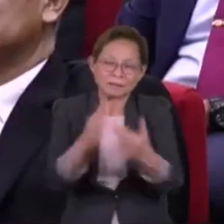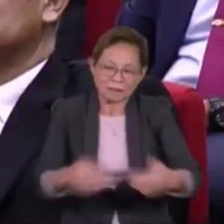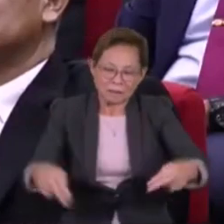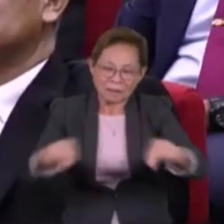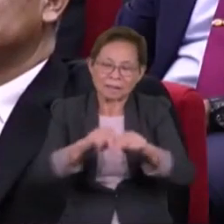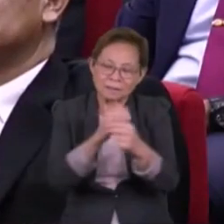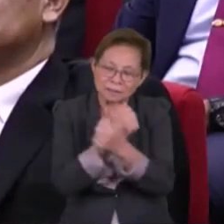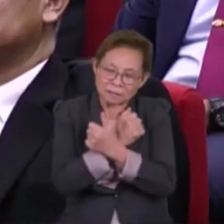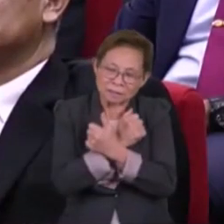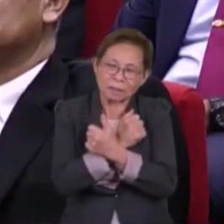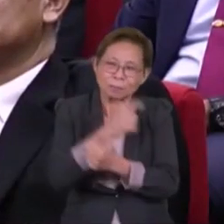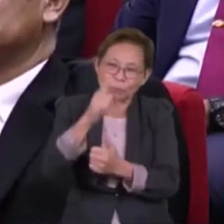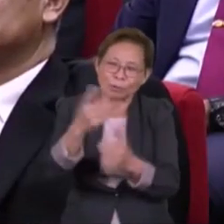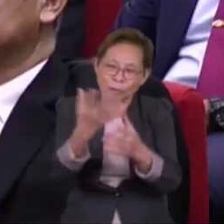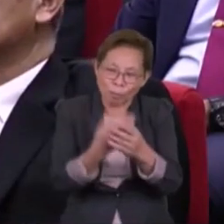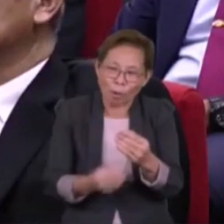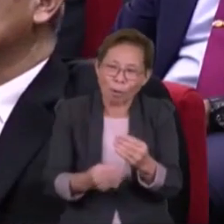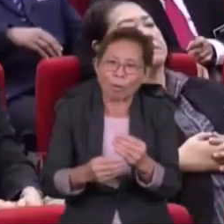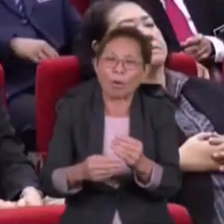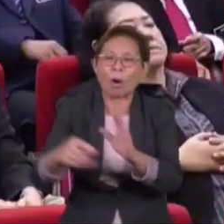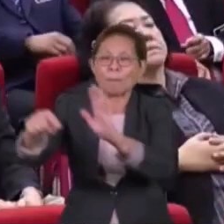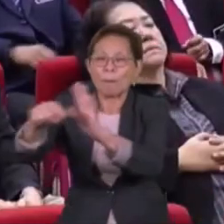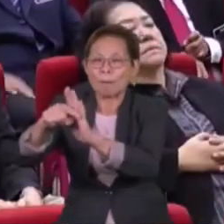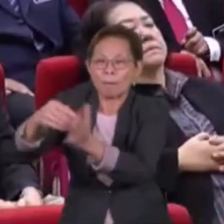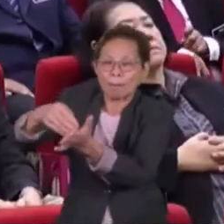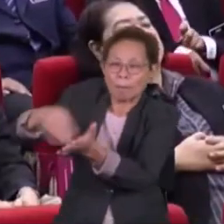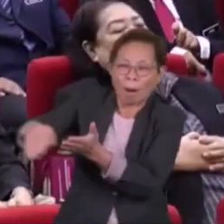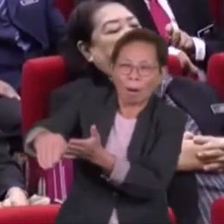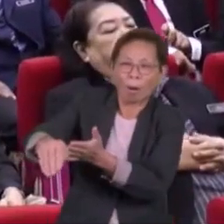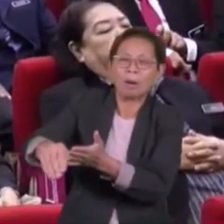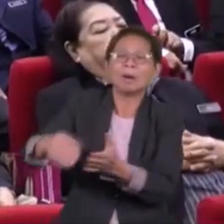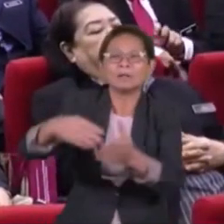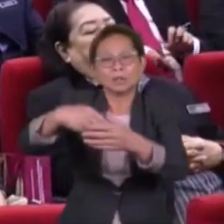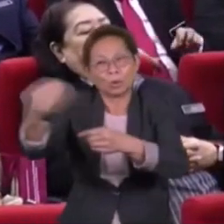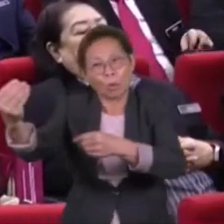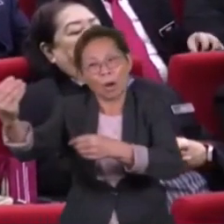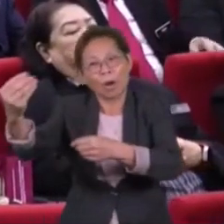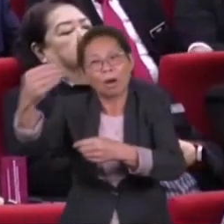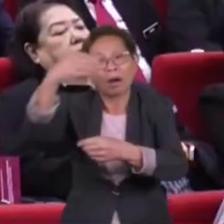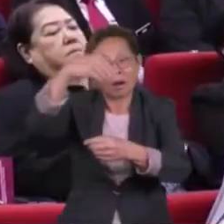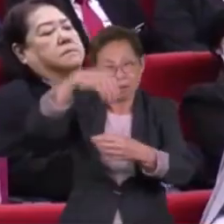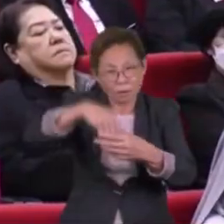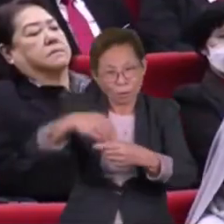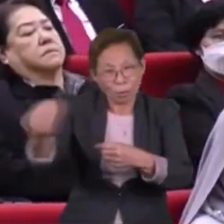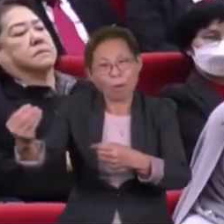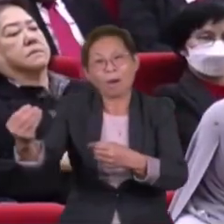diterapkan untuk menghakis segala perkara negatif yang wujud sama ada di luar atau dalam sektor pendidikan negara.